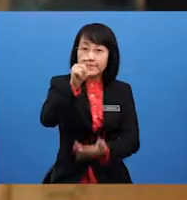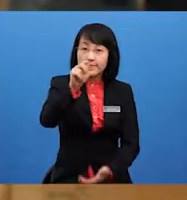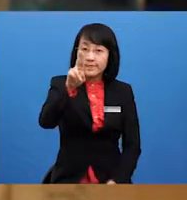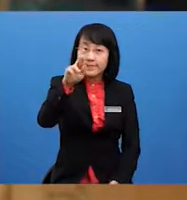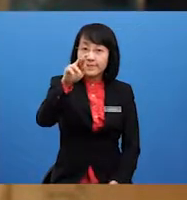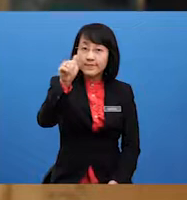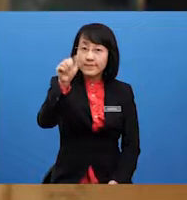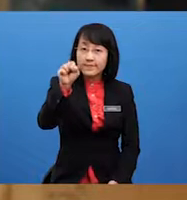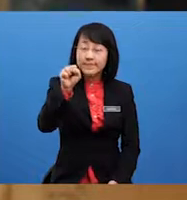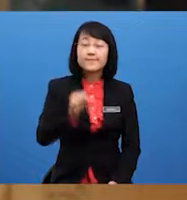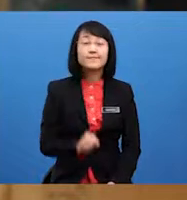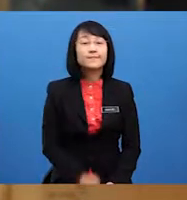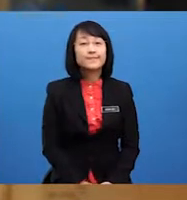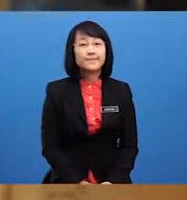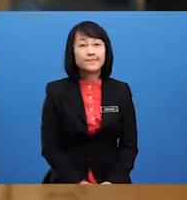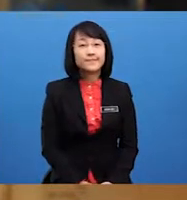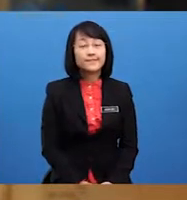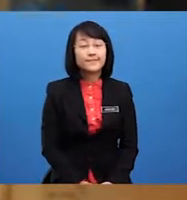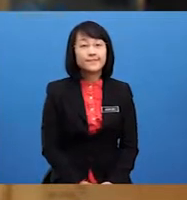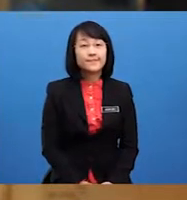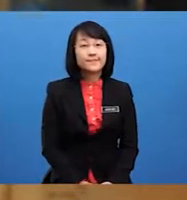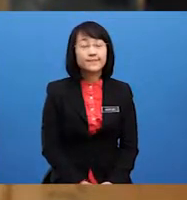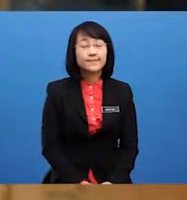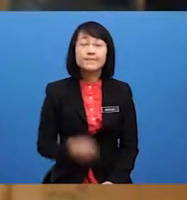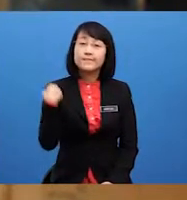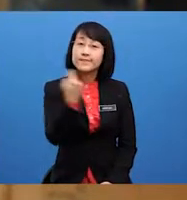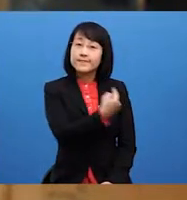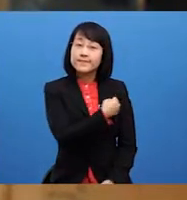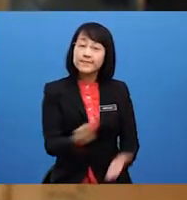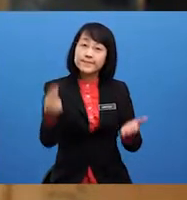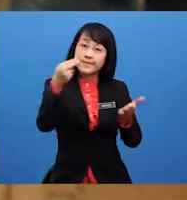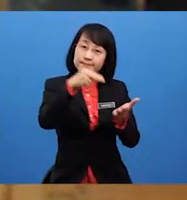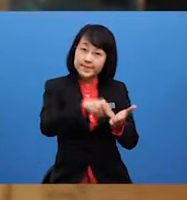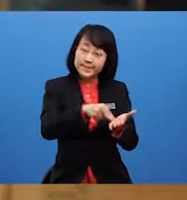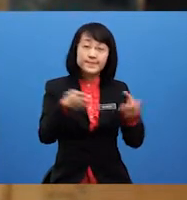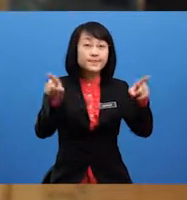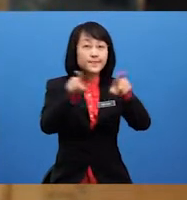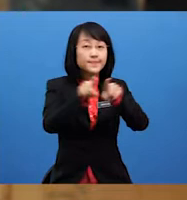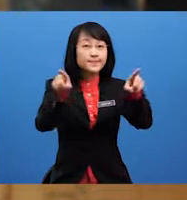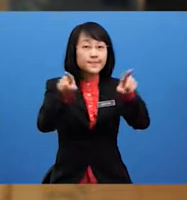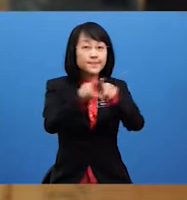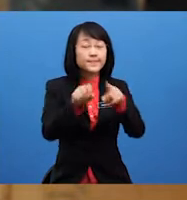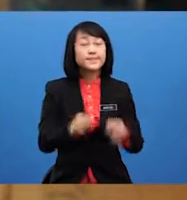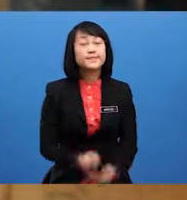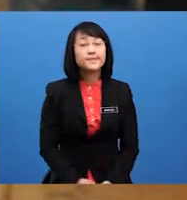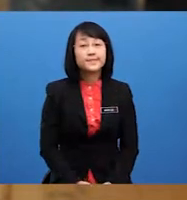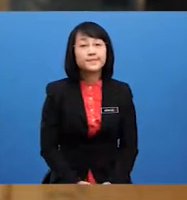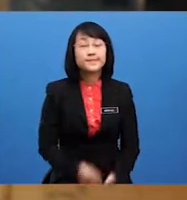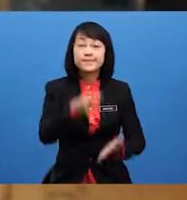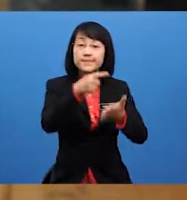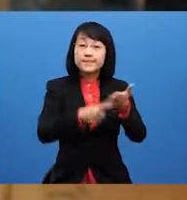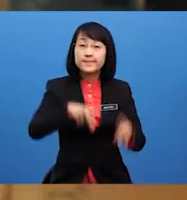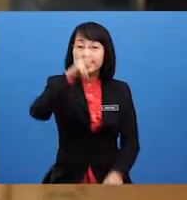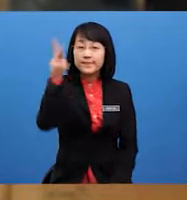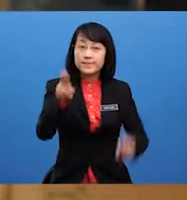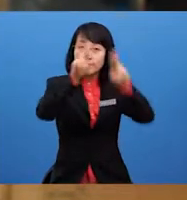Dapat kesemuanya tadi? Okey, kita ulang semula bersama-sama. Apakah ujian